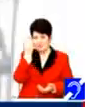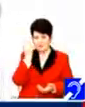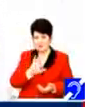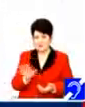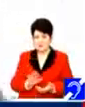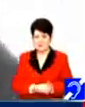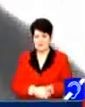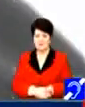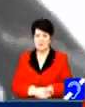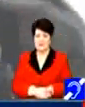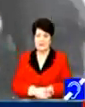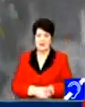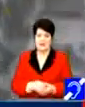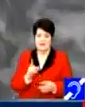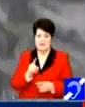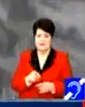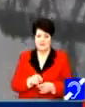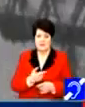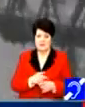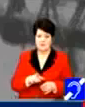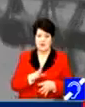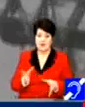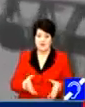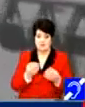ceva. Salvatorii cascadori de la studiourile Bufte au salvat